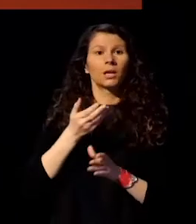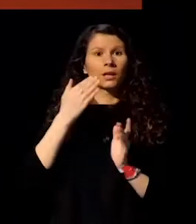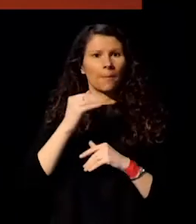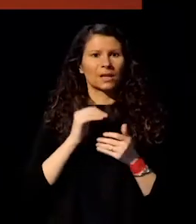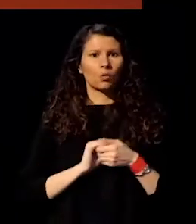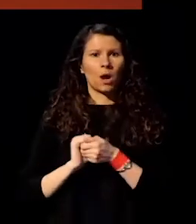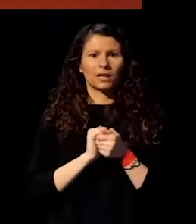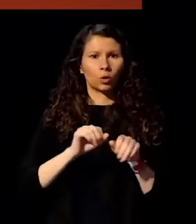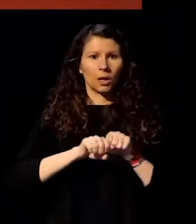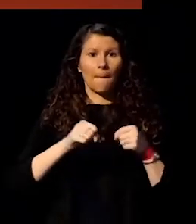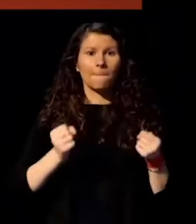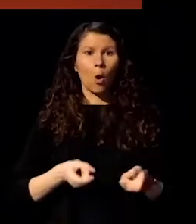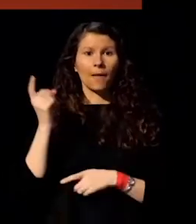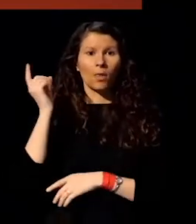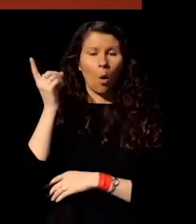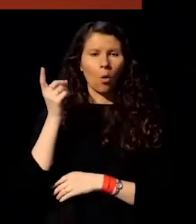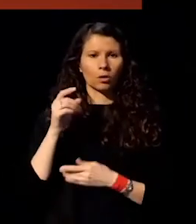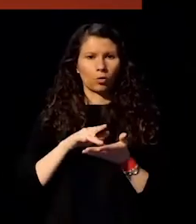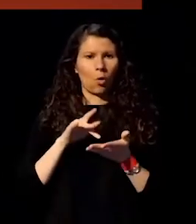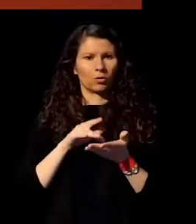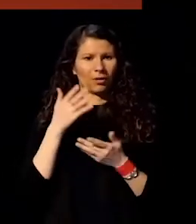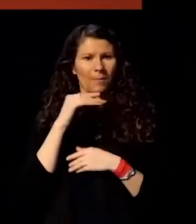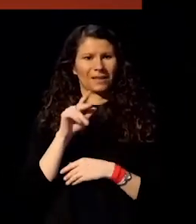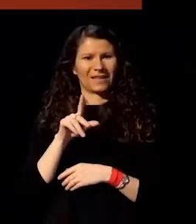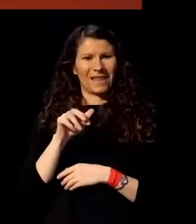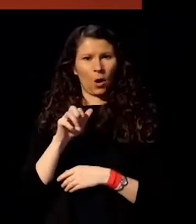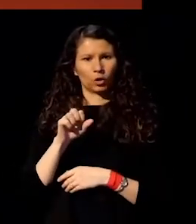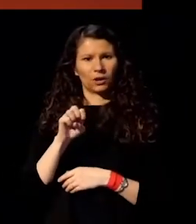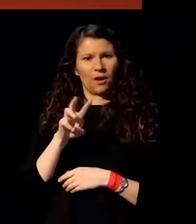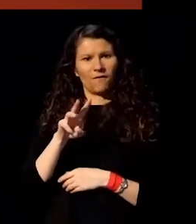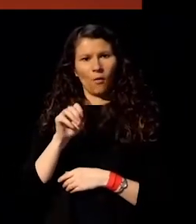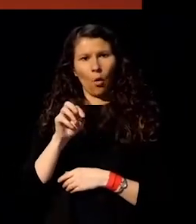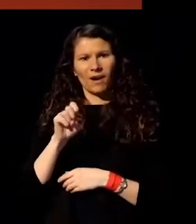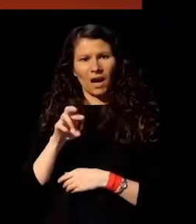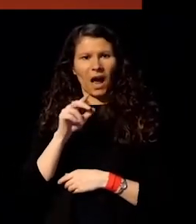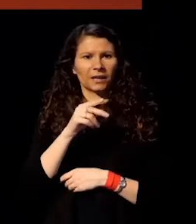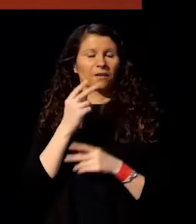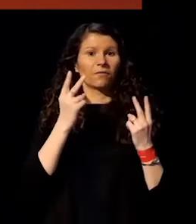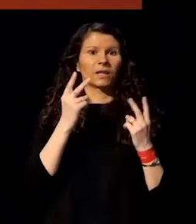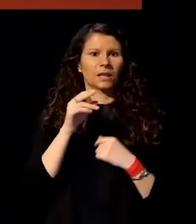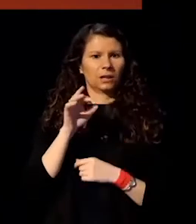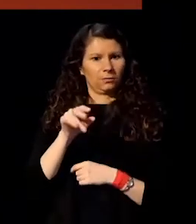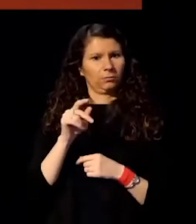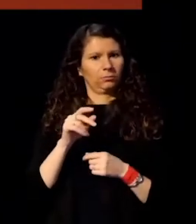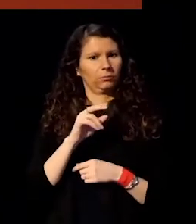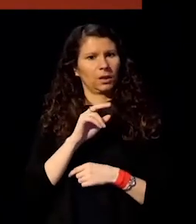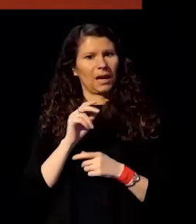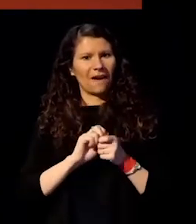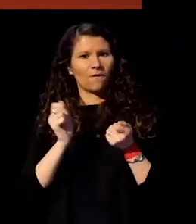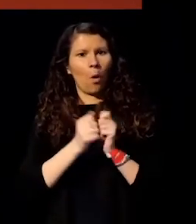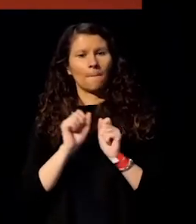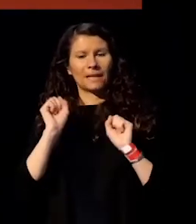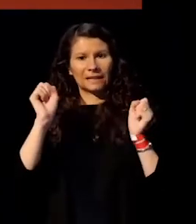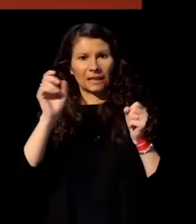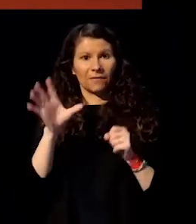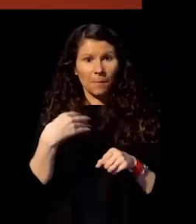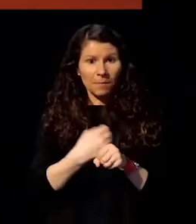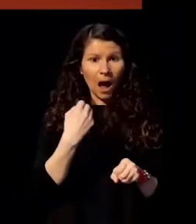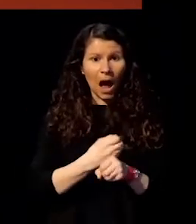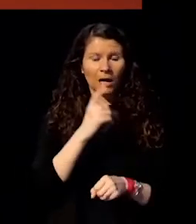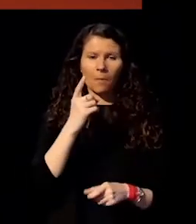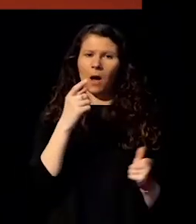Koalitionsbruch drohen mussten im Senat, weil es Klaus Wowereit sehr wichtig war, bei dieser tollen Reforminitiative mitzumachen, durfte er aber nicht.